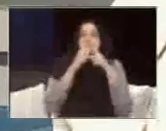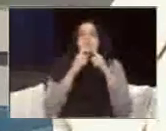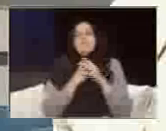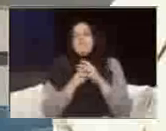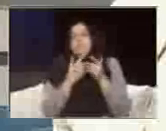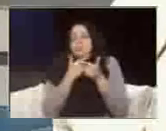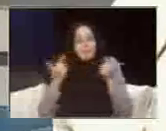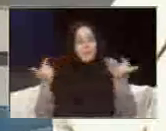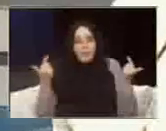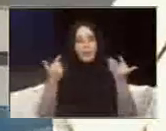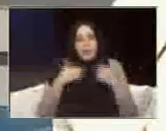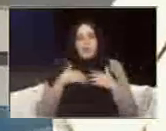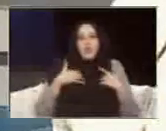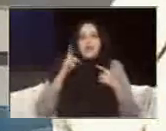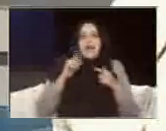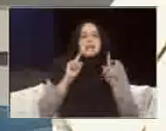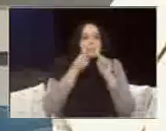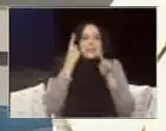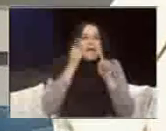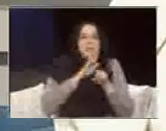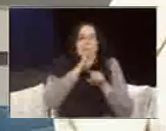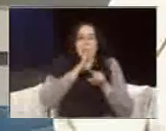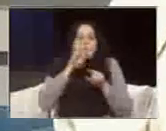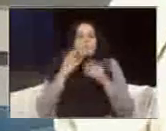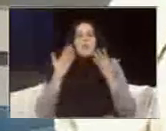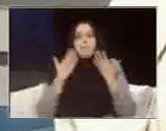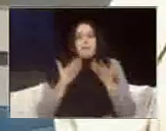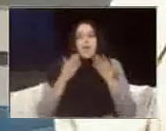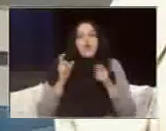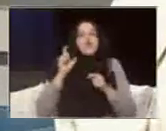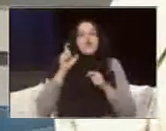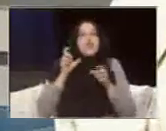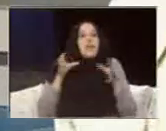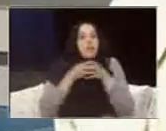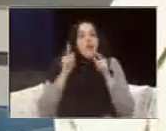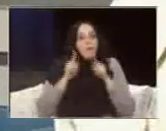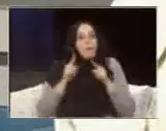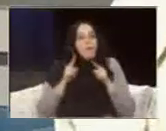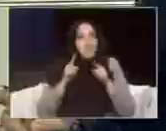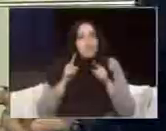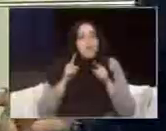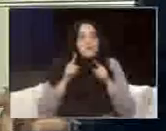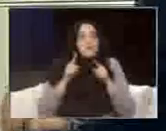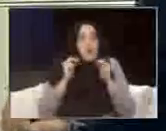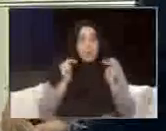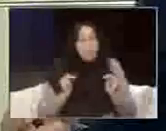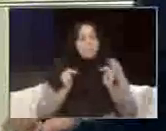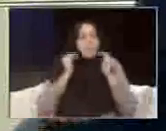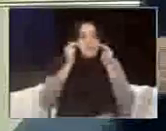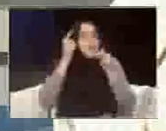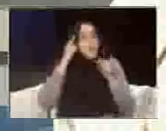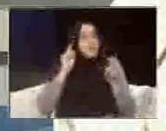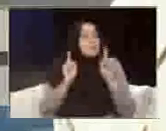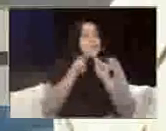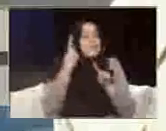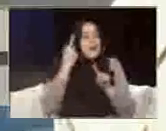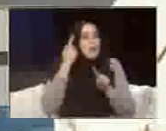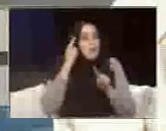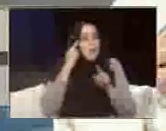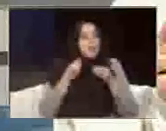والجغرافيا في جميع المجالات. لذلك الجيل اليوم لابد أن يرفع هذا التحدي من أجل التخصص